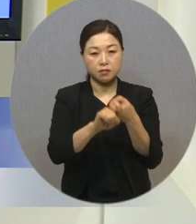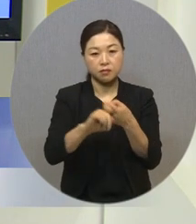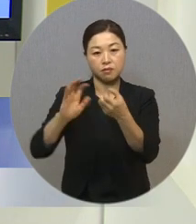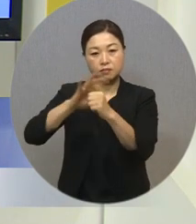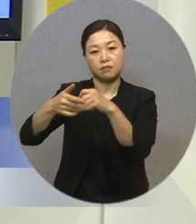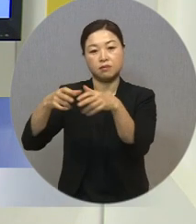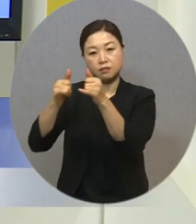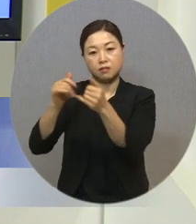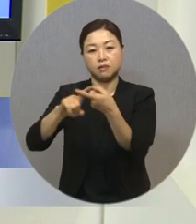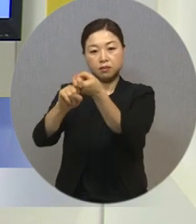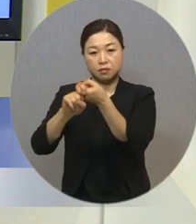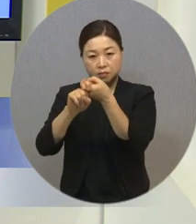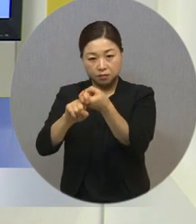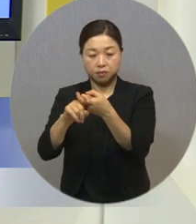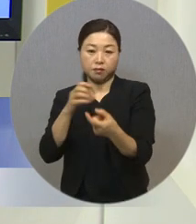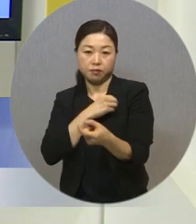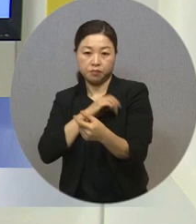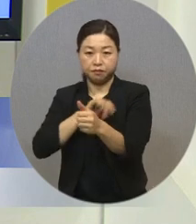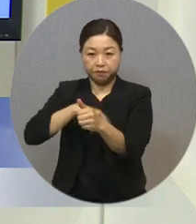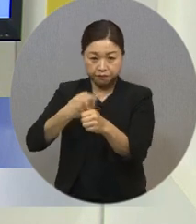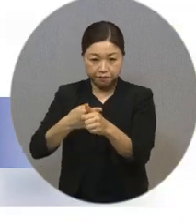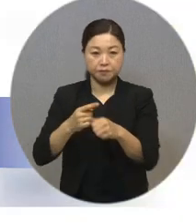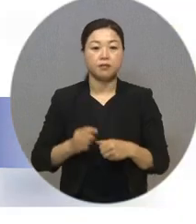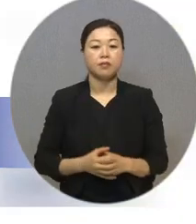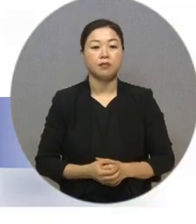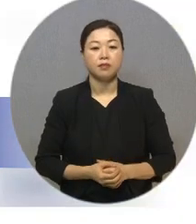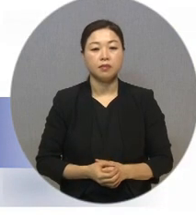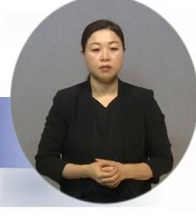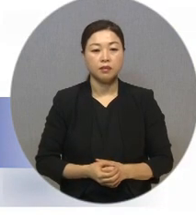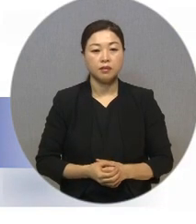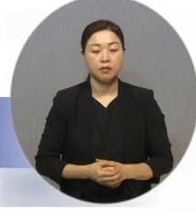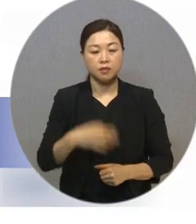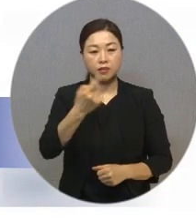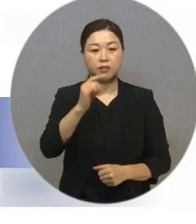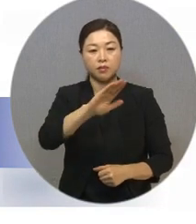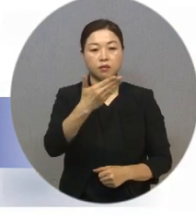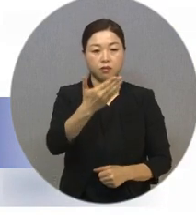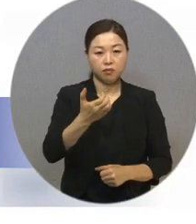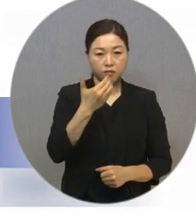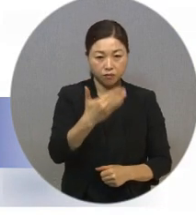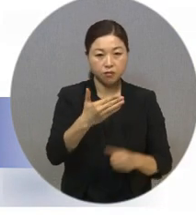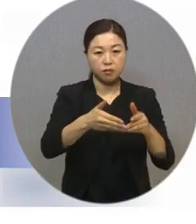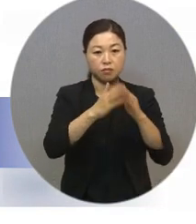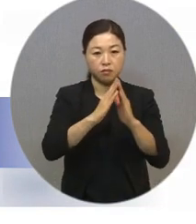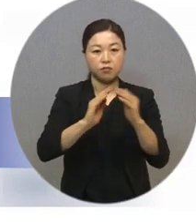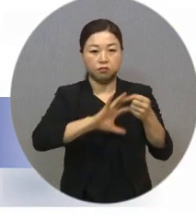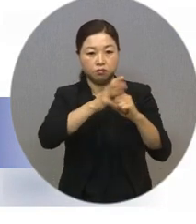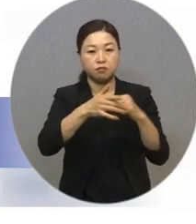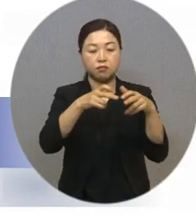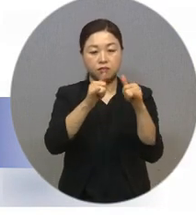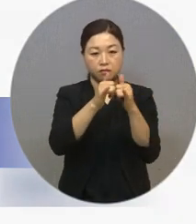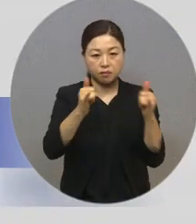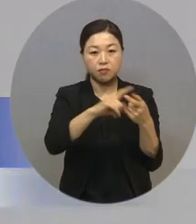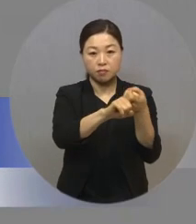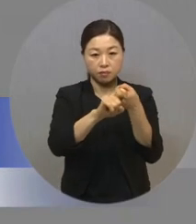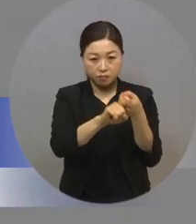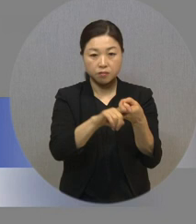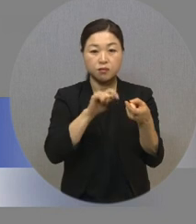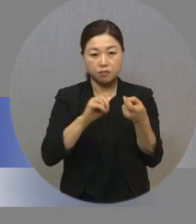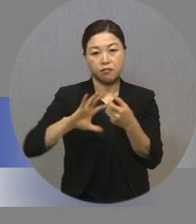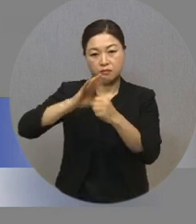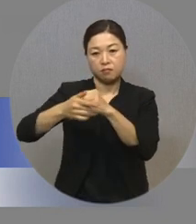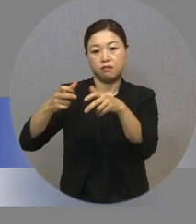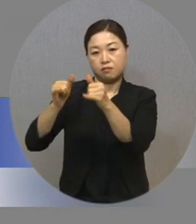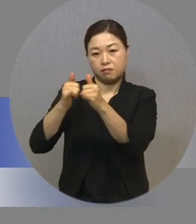국제 장애인 연합 준회원이 됐다는 소식입니다 지난 1999년 설립된 국제 장애인 연합은